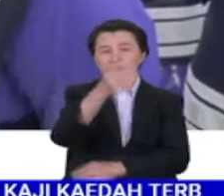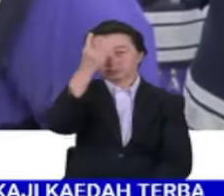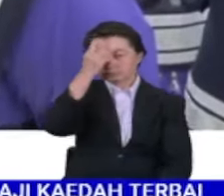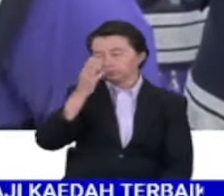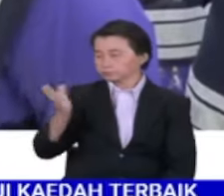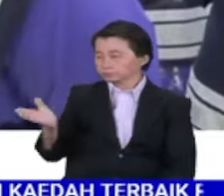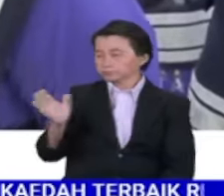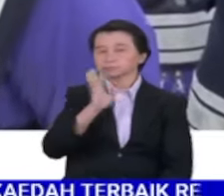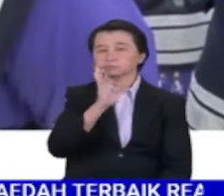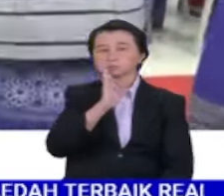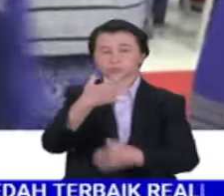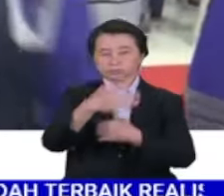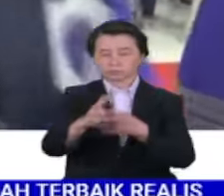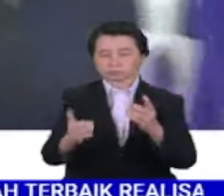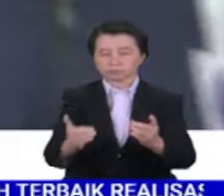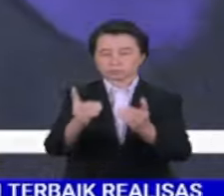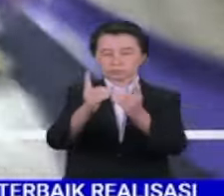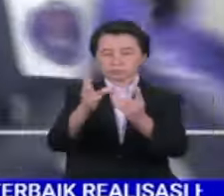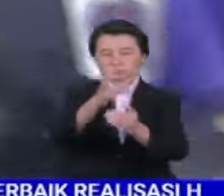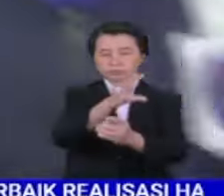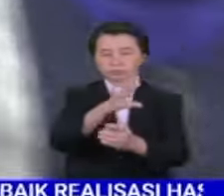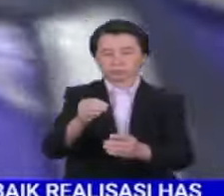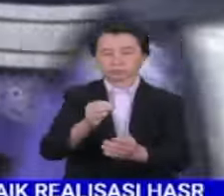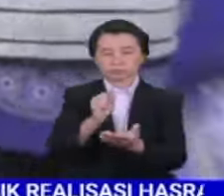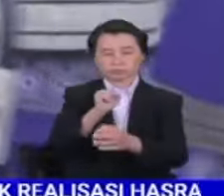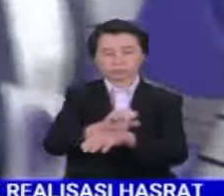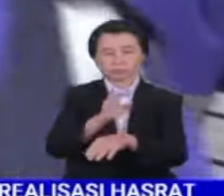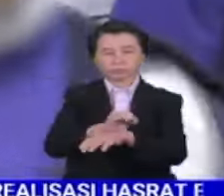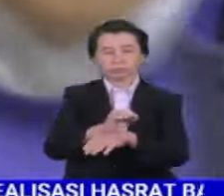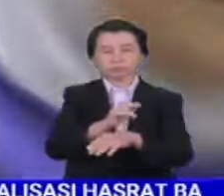menyatakan selepas perjumpaan dan